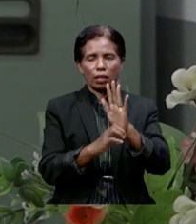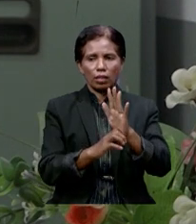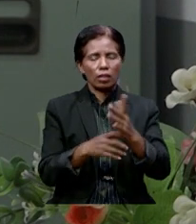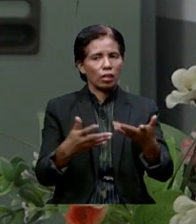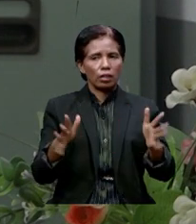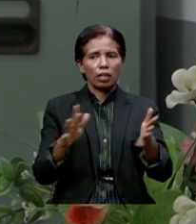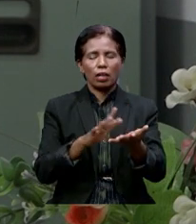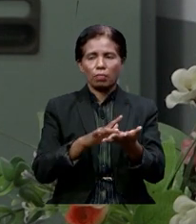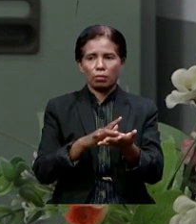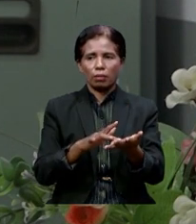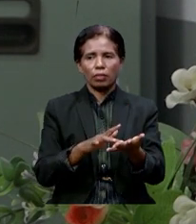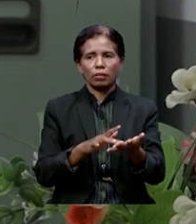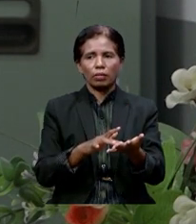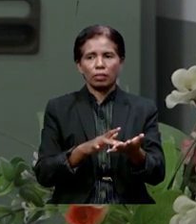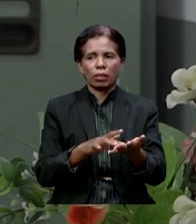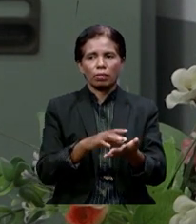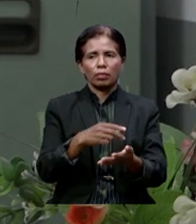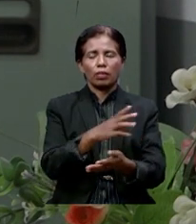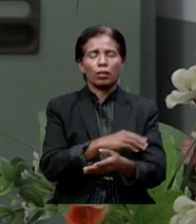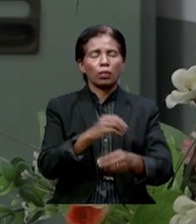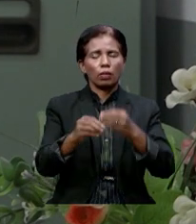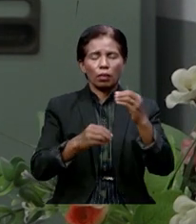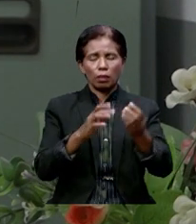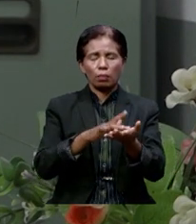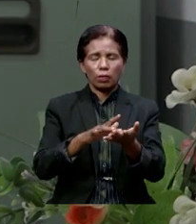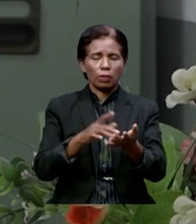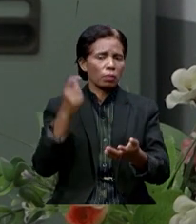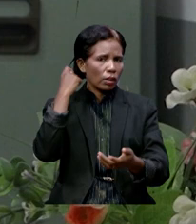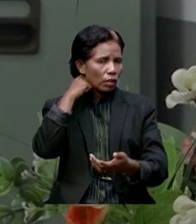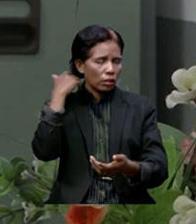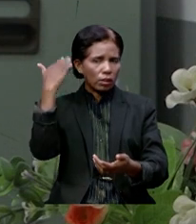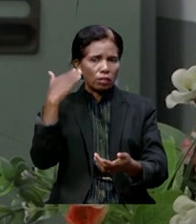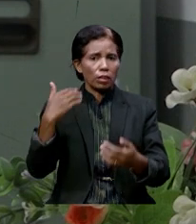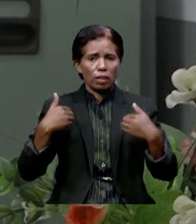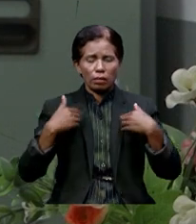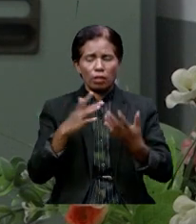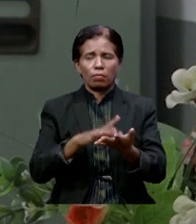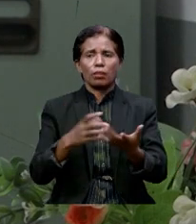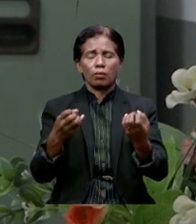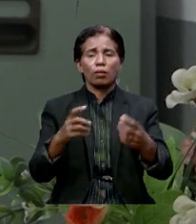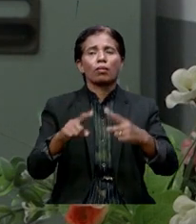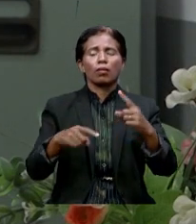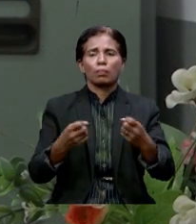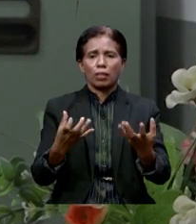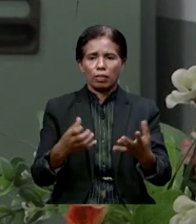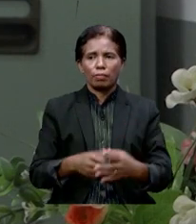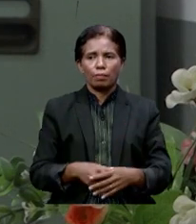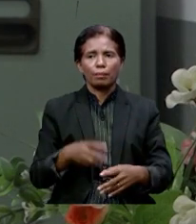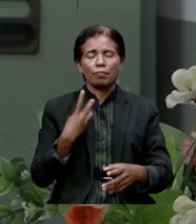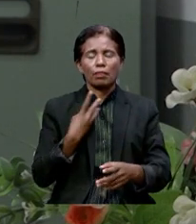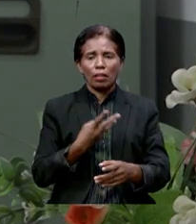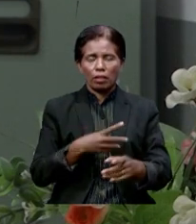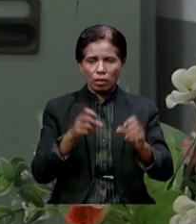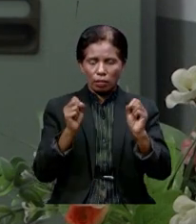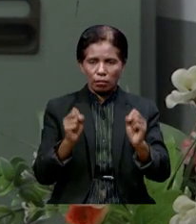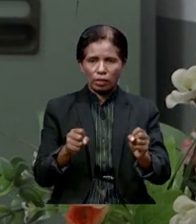iya amoruk kita ini alasan hipertensaung hipertensaung iya amoruk hira kira sih ini amoruk yang hira kita beli